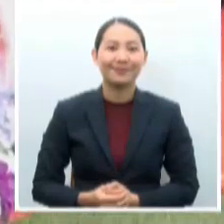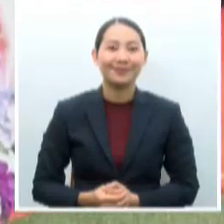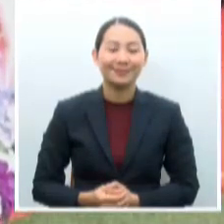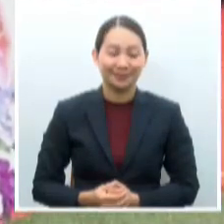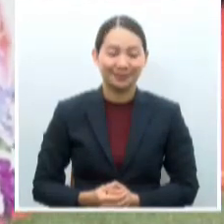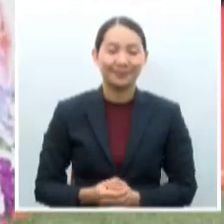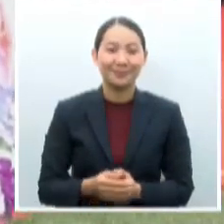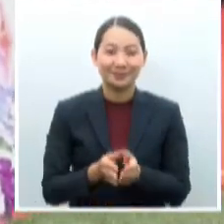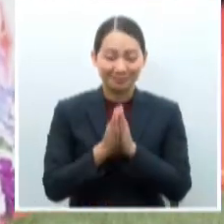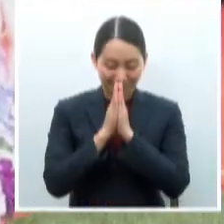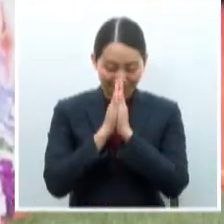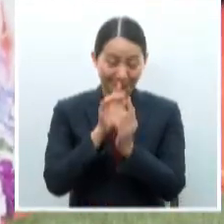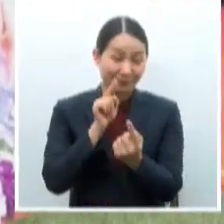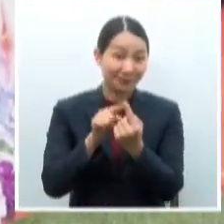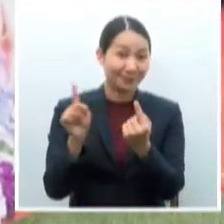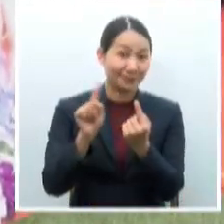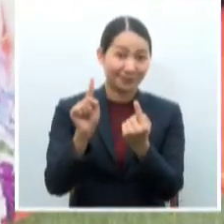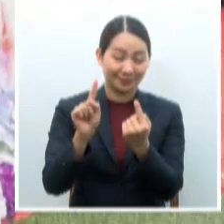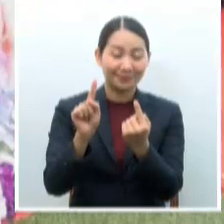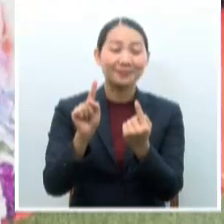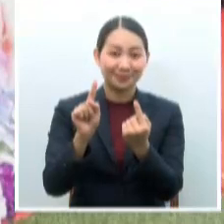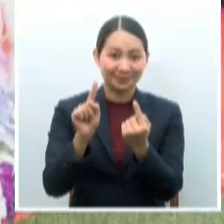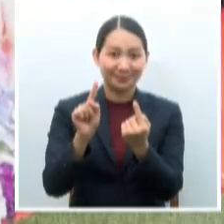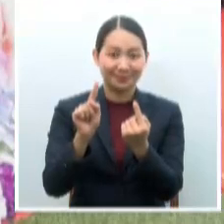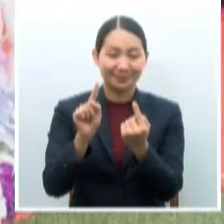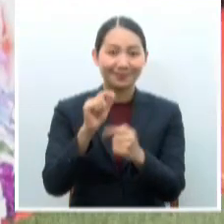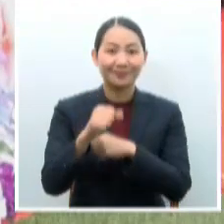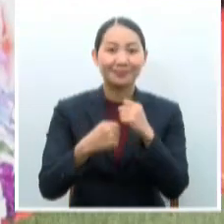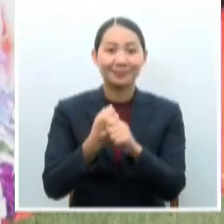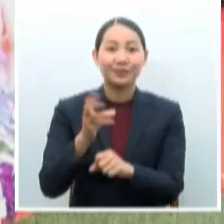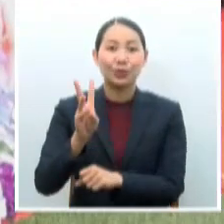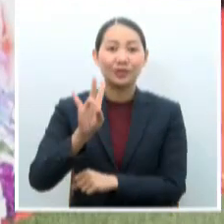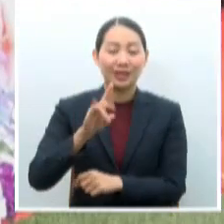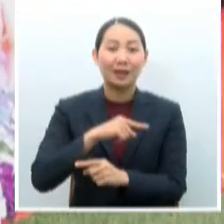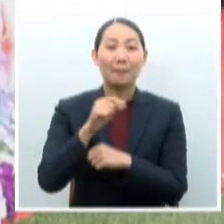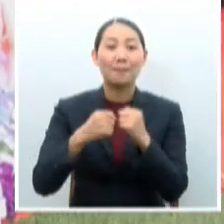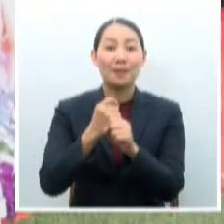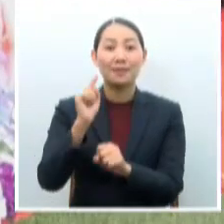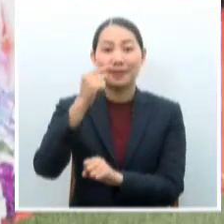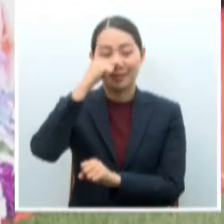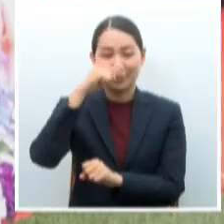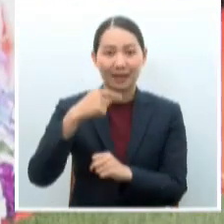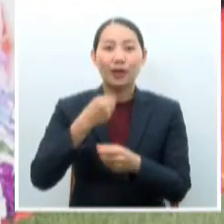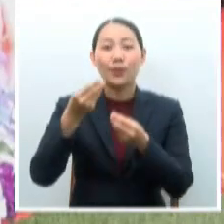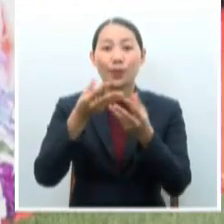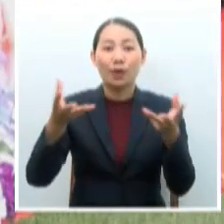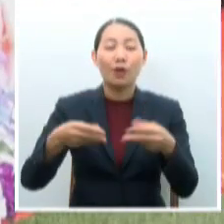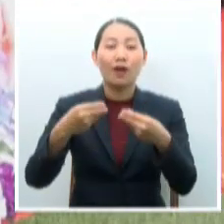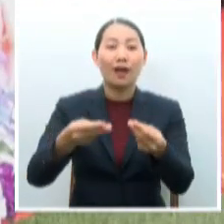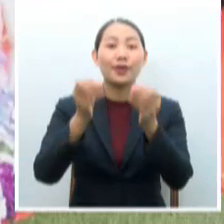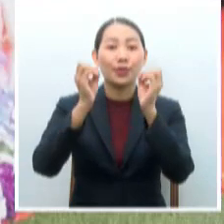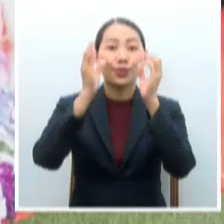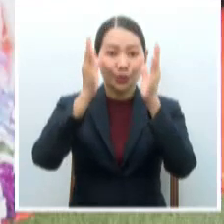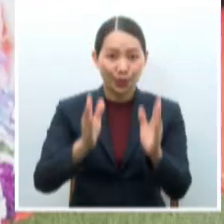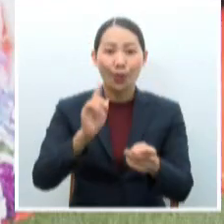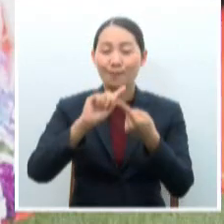ในวาระอีถีวันขึ้นปีใหม่ไทยประจำปี2567นะครับผมก็ขออวยพรให้พี่น้องเพื่อนครูได้บุ